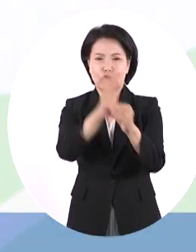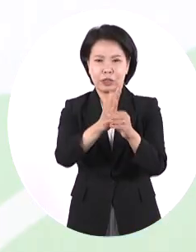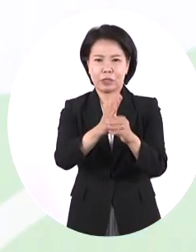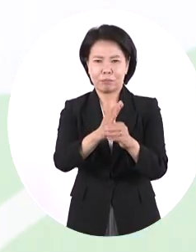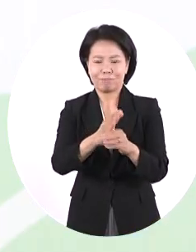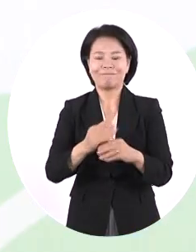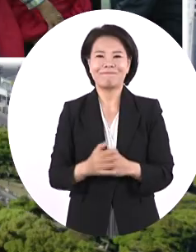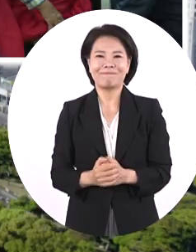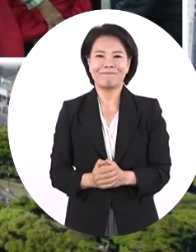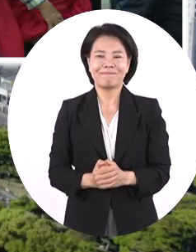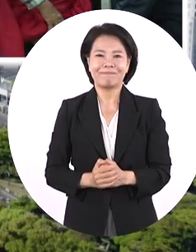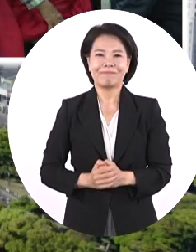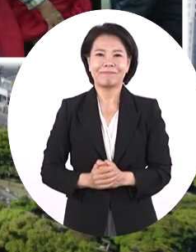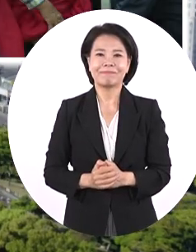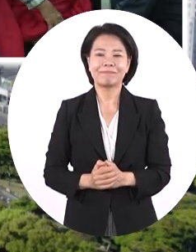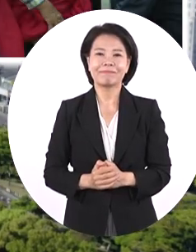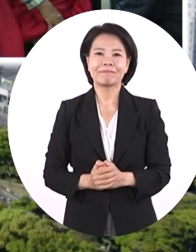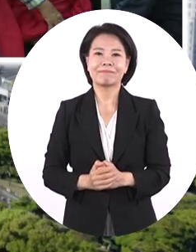설 것입니다.